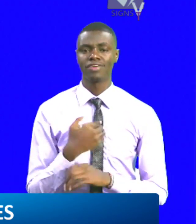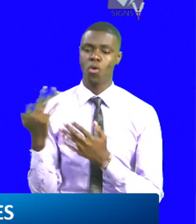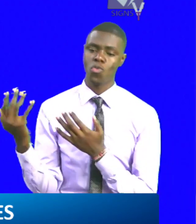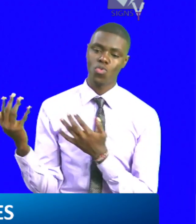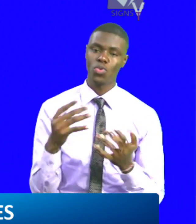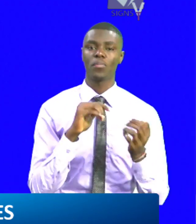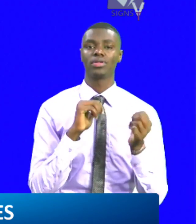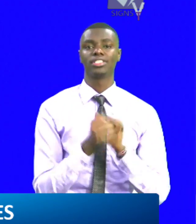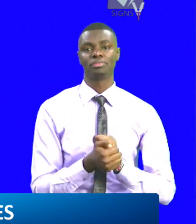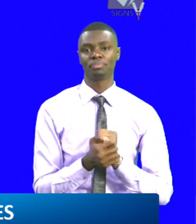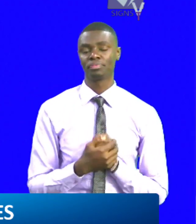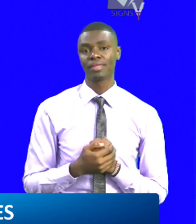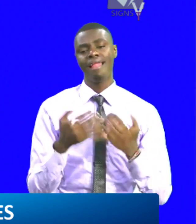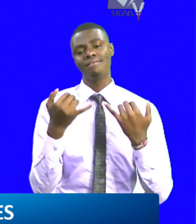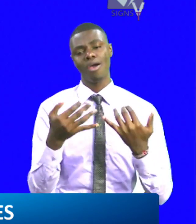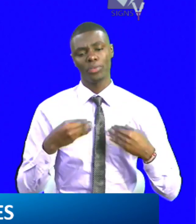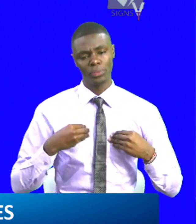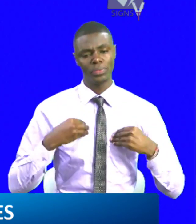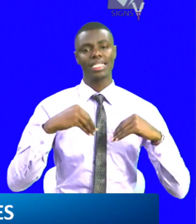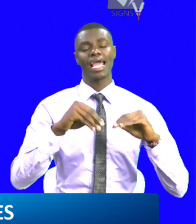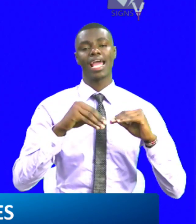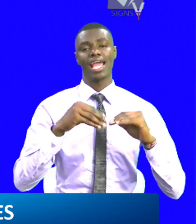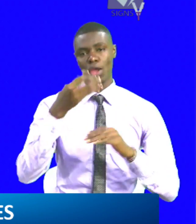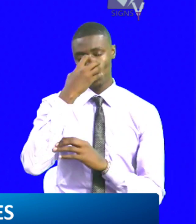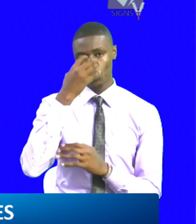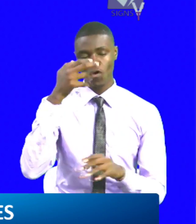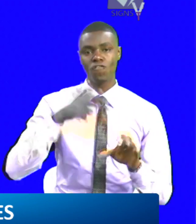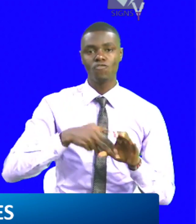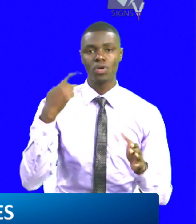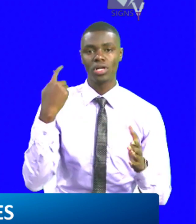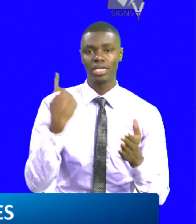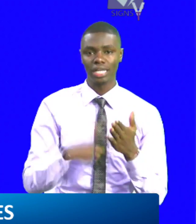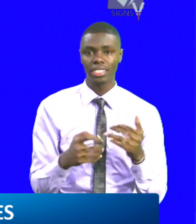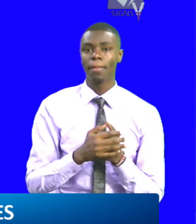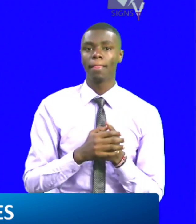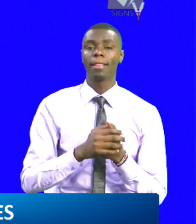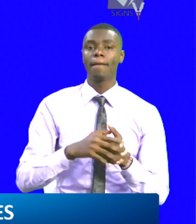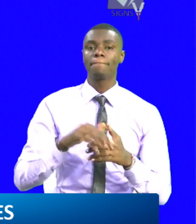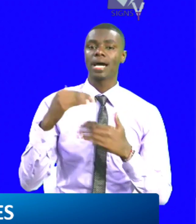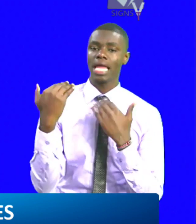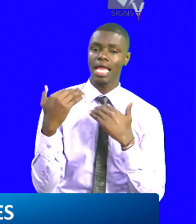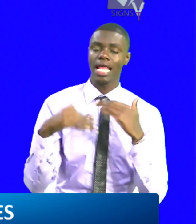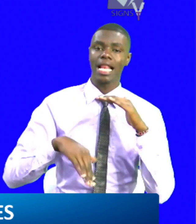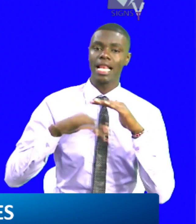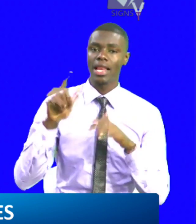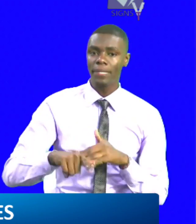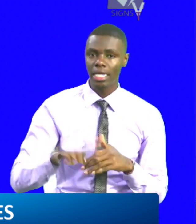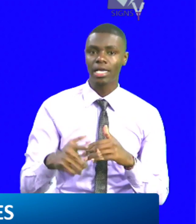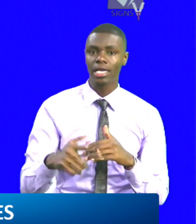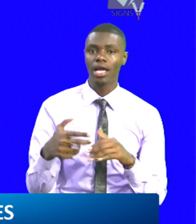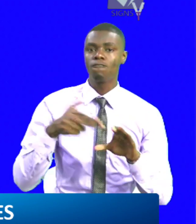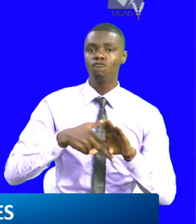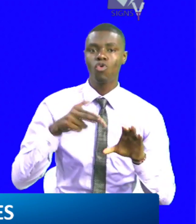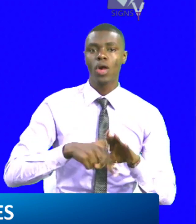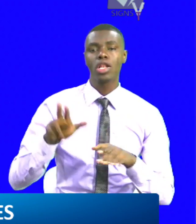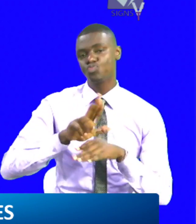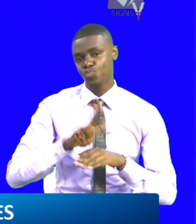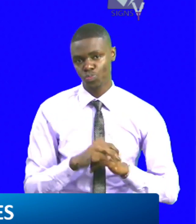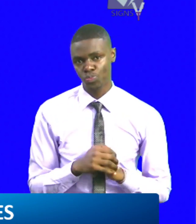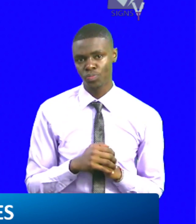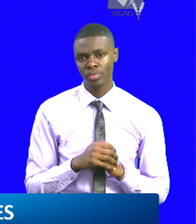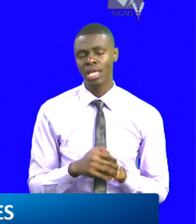Pili, Wakenya wana nia. Tatu, Wakenya wana uwezo ya kuleta mabadiliko. Let us deny